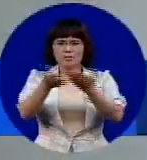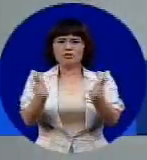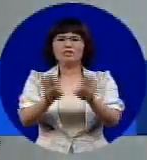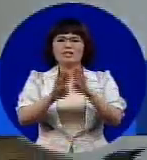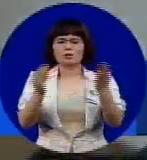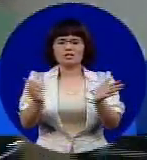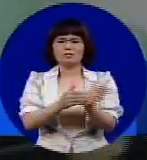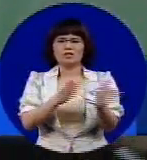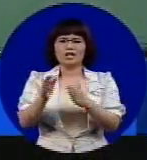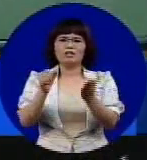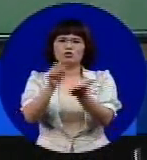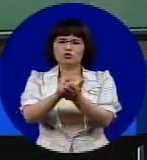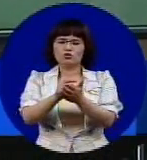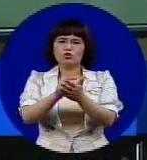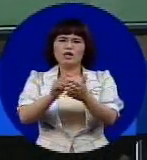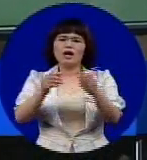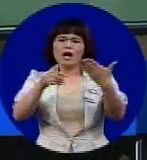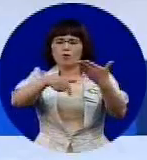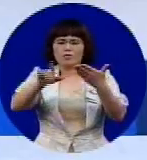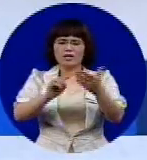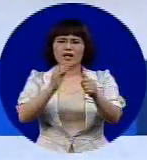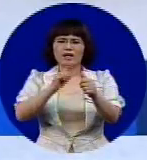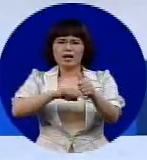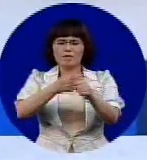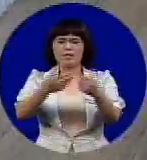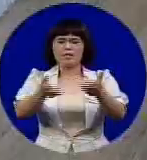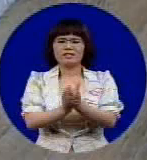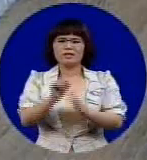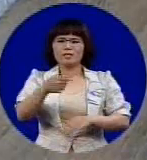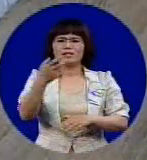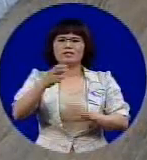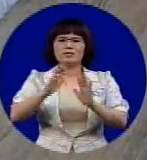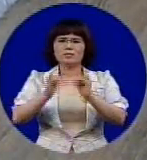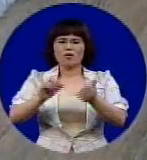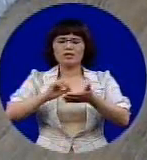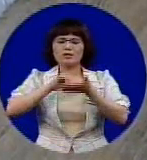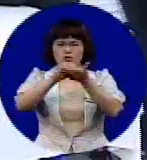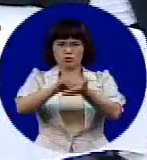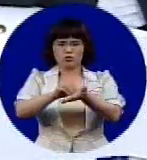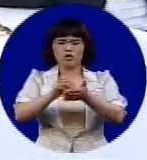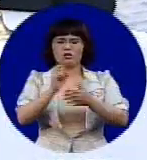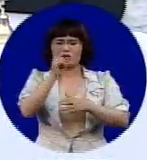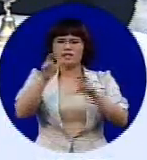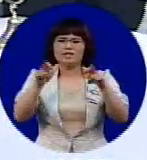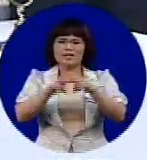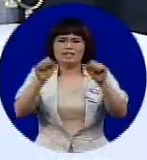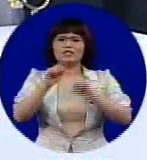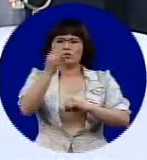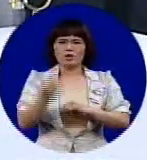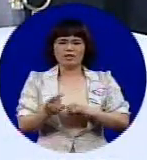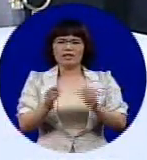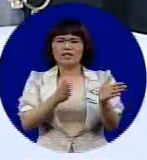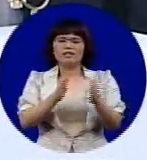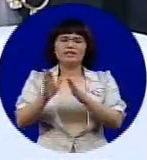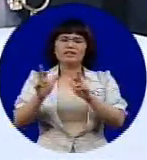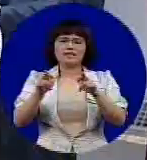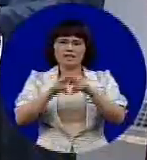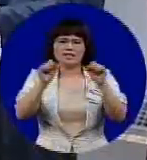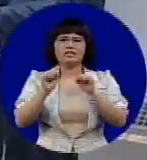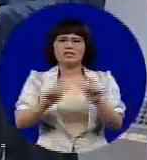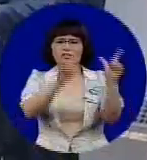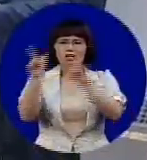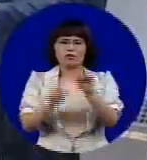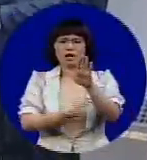사무실을 개소했습니다. 축구 등 9개 가맹단체, 170명의 선수가 등록돼 있는 용인시 장애인체육회는 장애인